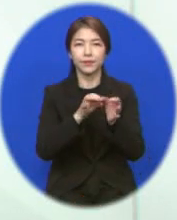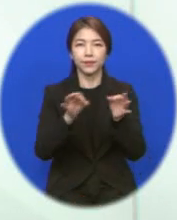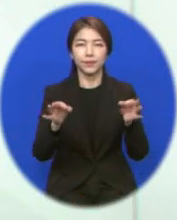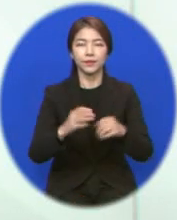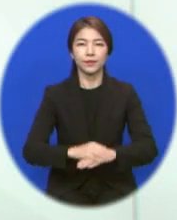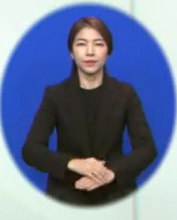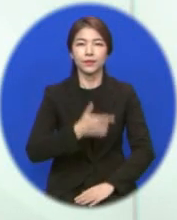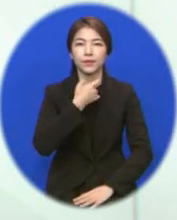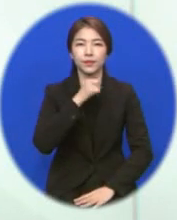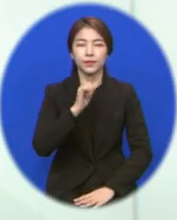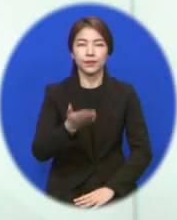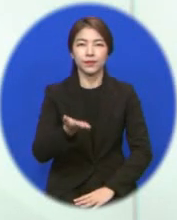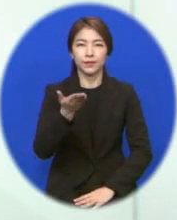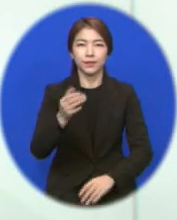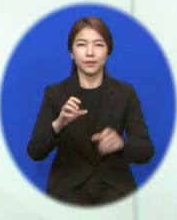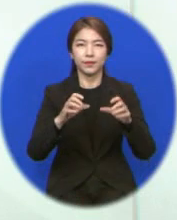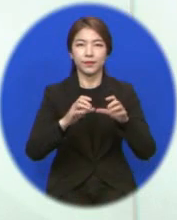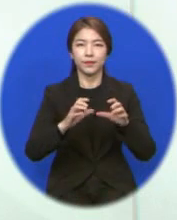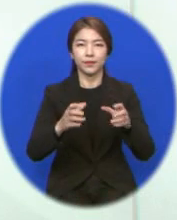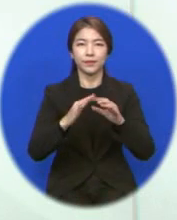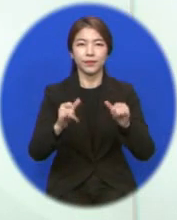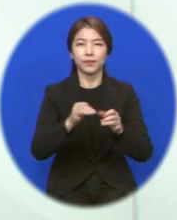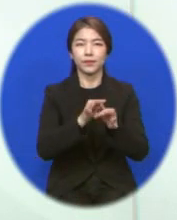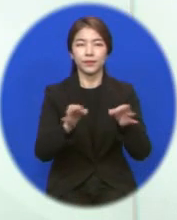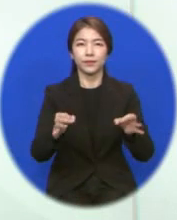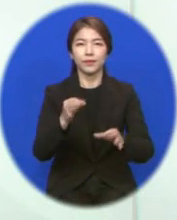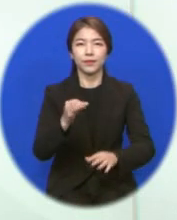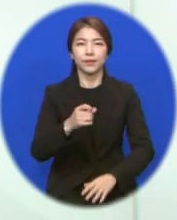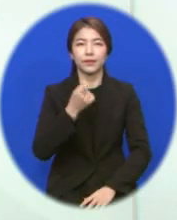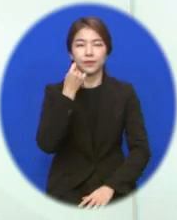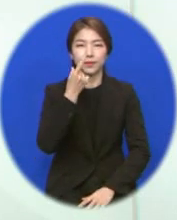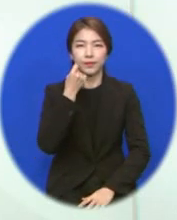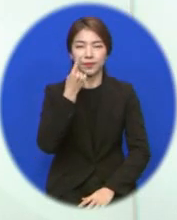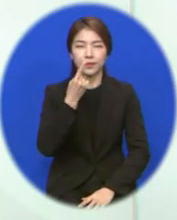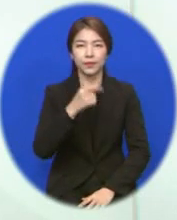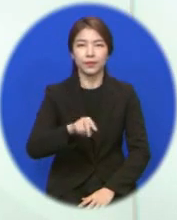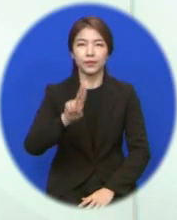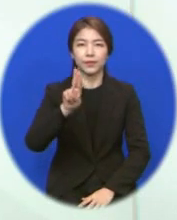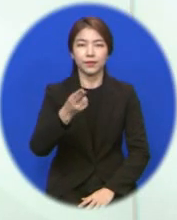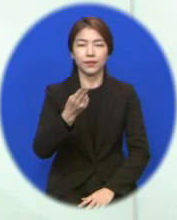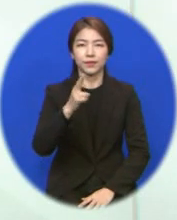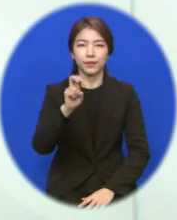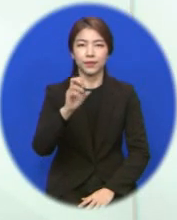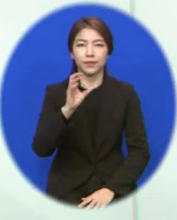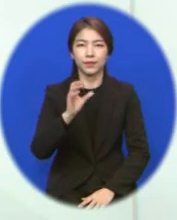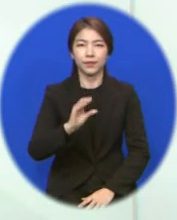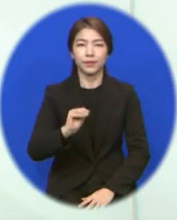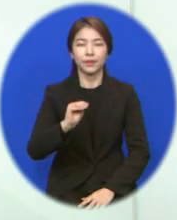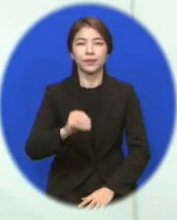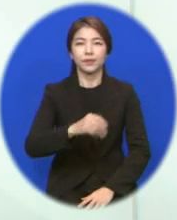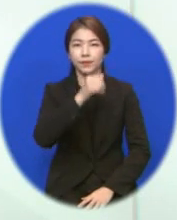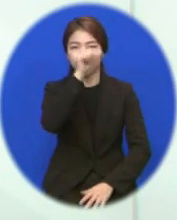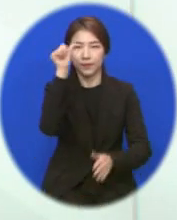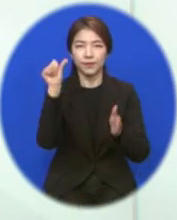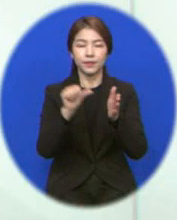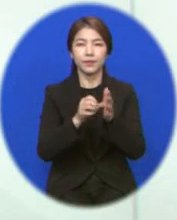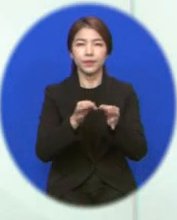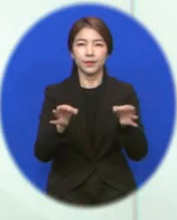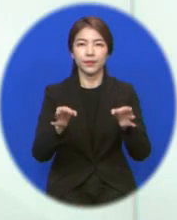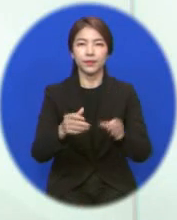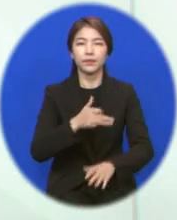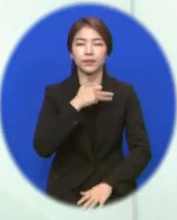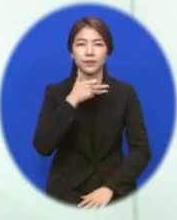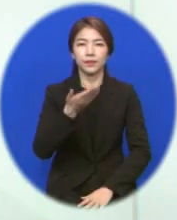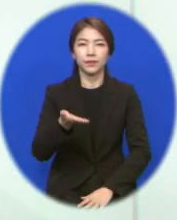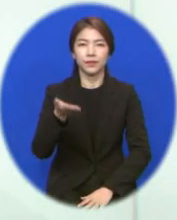18세이상에게는평생매달150만원, 65세이상에게는평생매달220만원의국민연금을지급할것입니다.우리